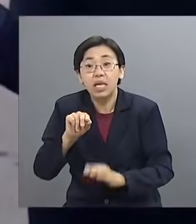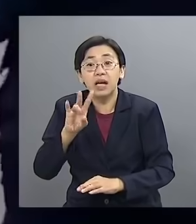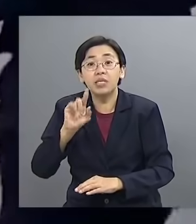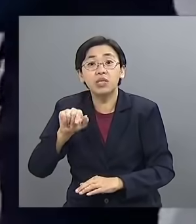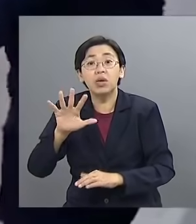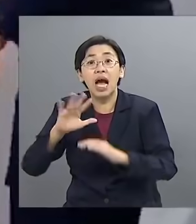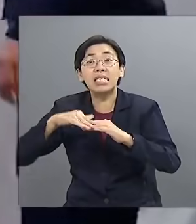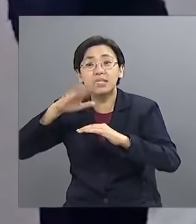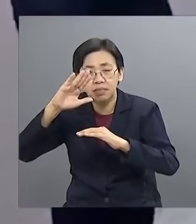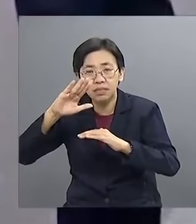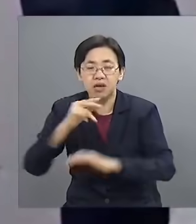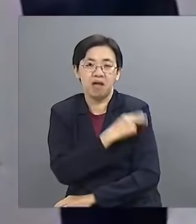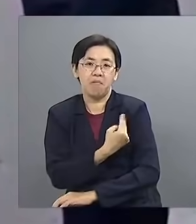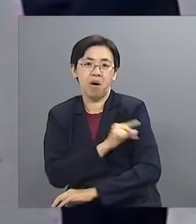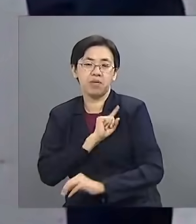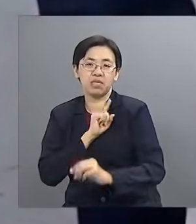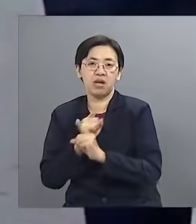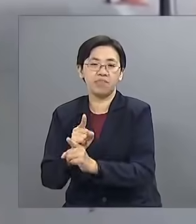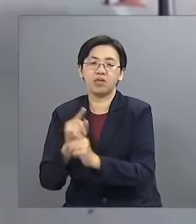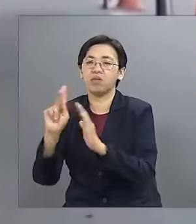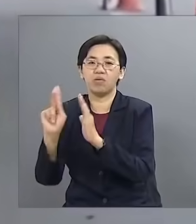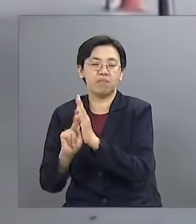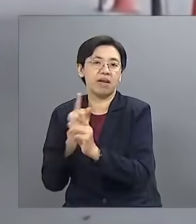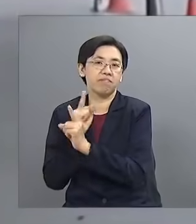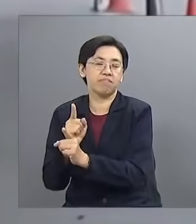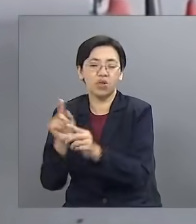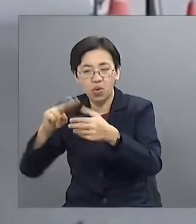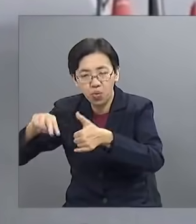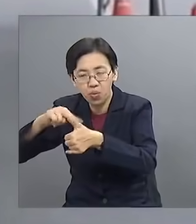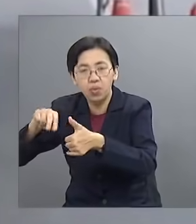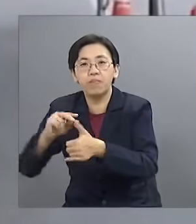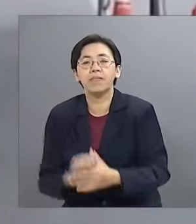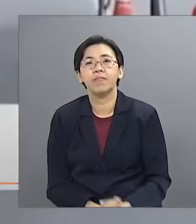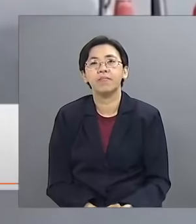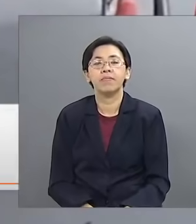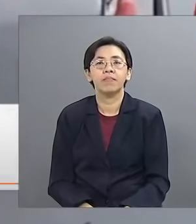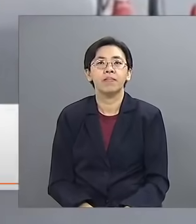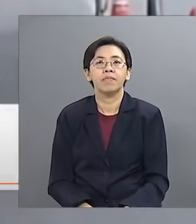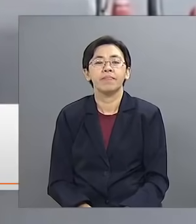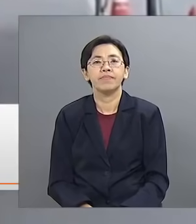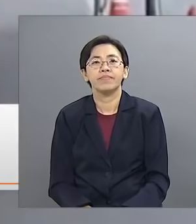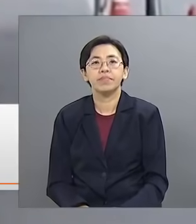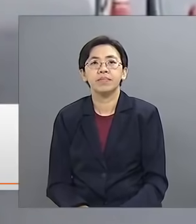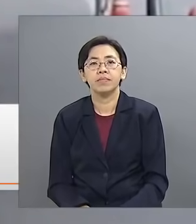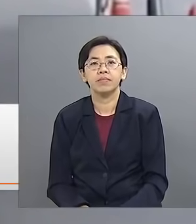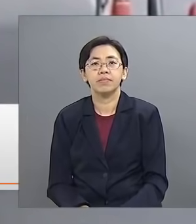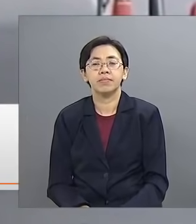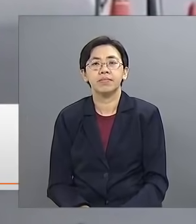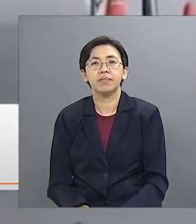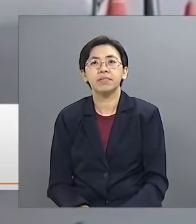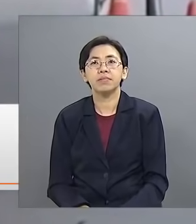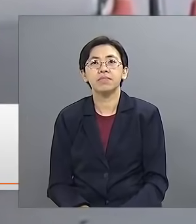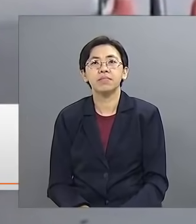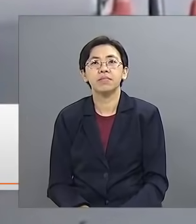ขดำเนินการตามขั้นตอนทันทีค่ะ จากการตั้งจุดตรวจเราก็ตรวจทั้งทุกคนครับที่เดินทางผ่านเ